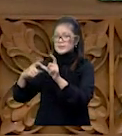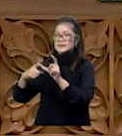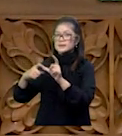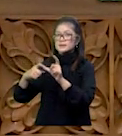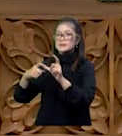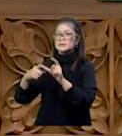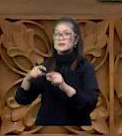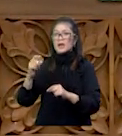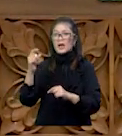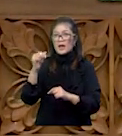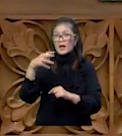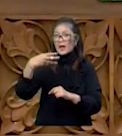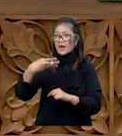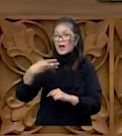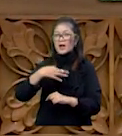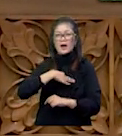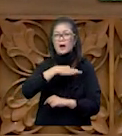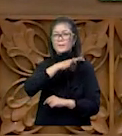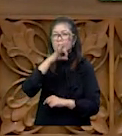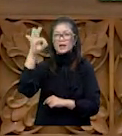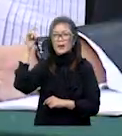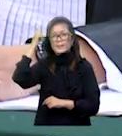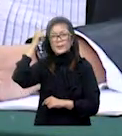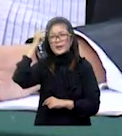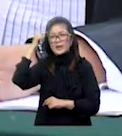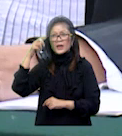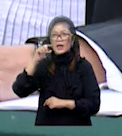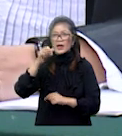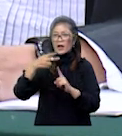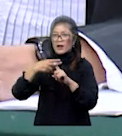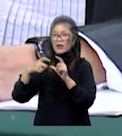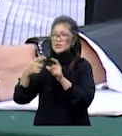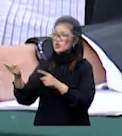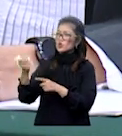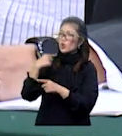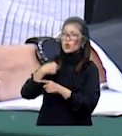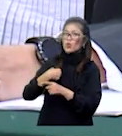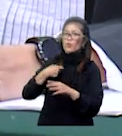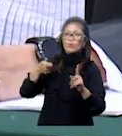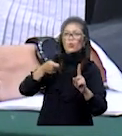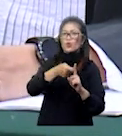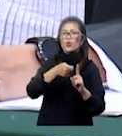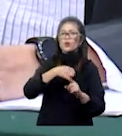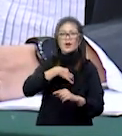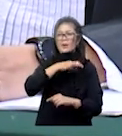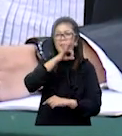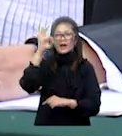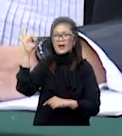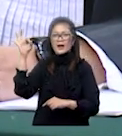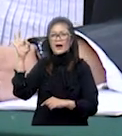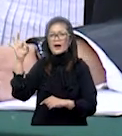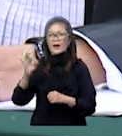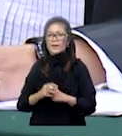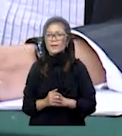menyangka akan terlibat dalam skenario pembunuhan Brigadir Yosua. Sebelumnya dalam agenda tuntutan, Richard Eliezer